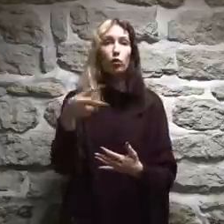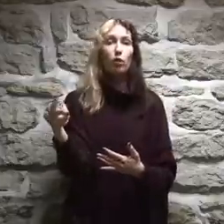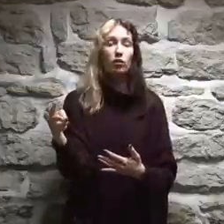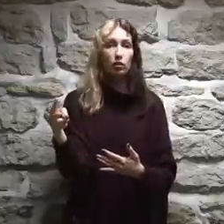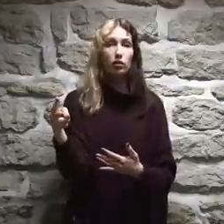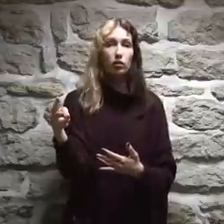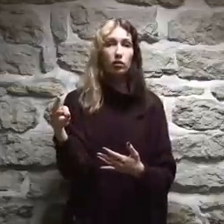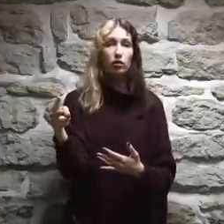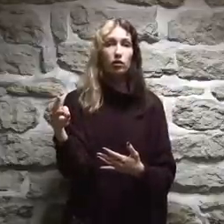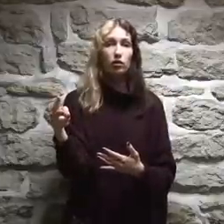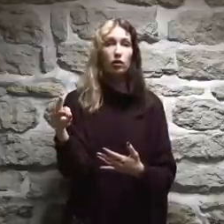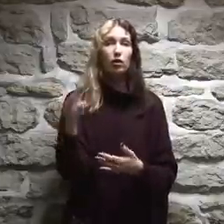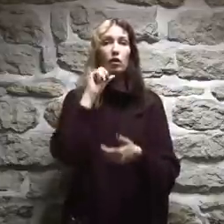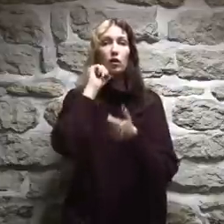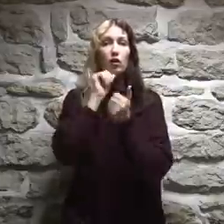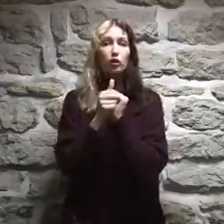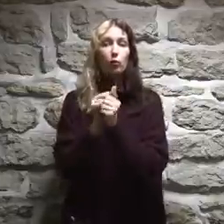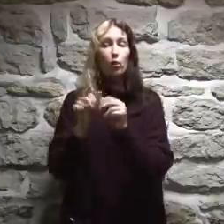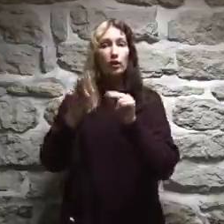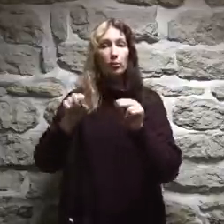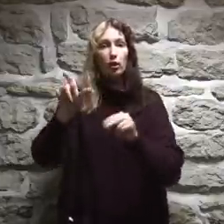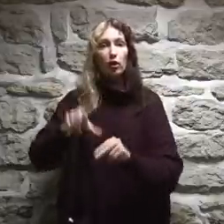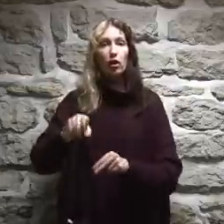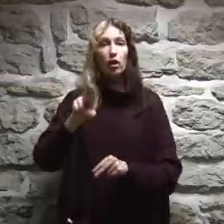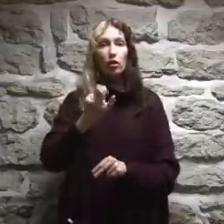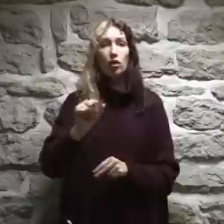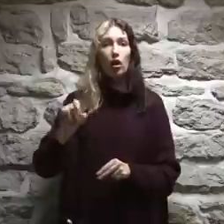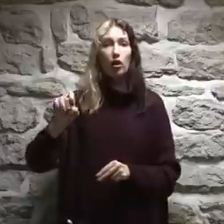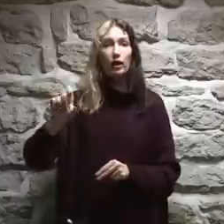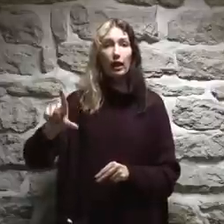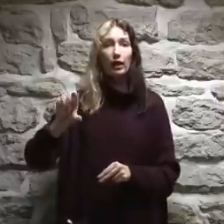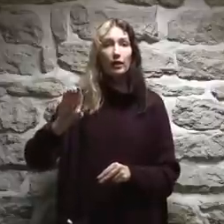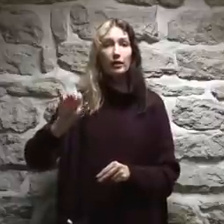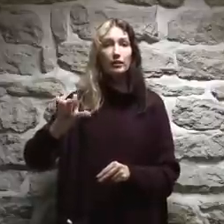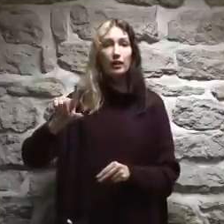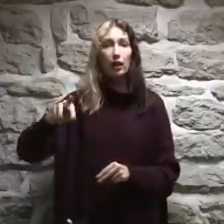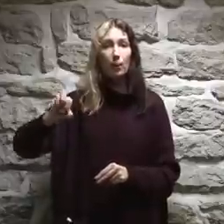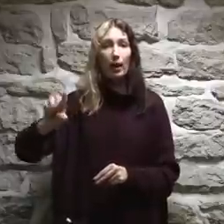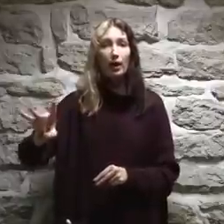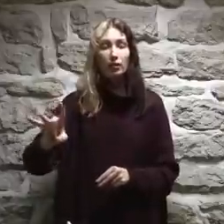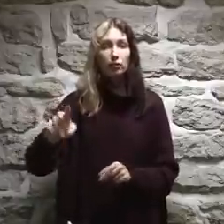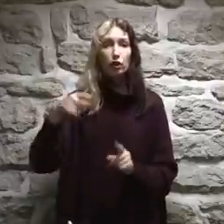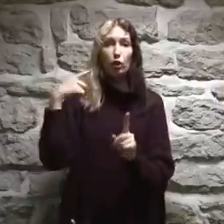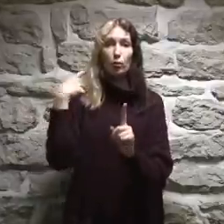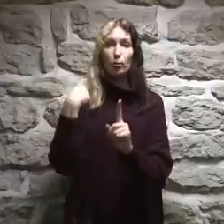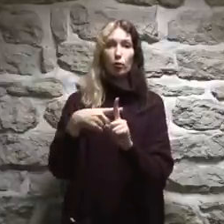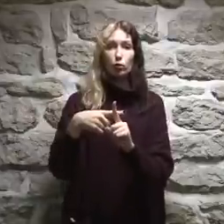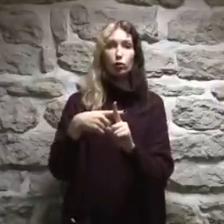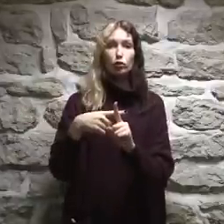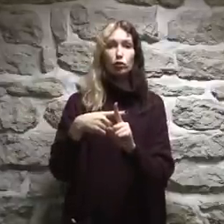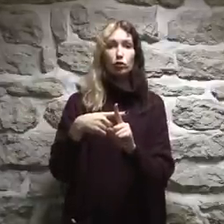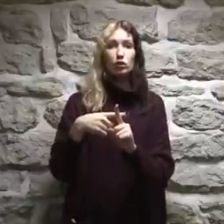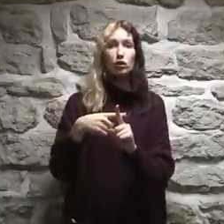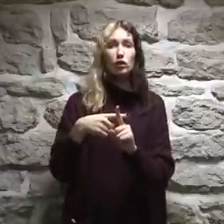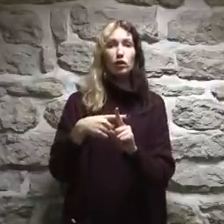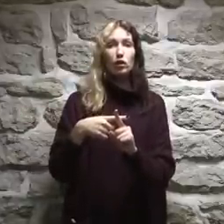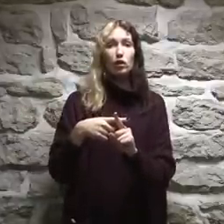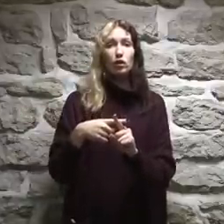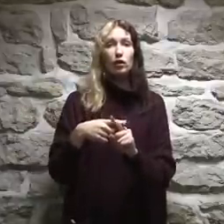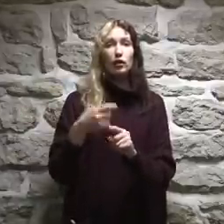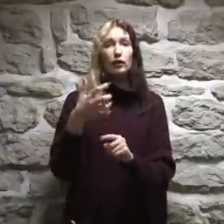€64 000 spordipedagoog Kaarel Silmer ning üle poolesajandilise